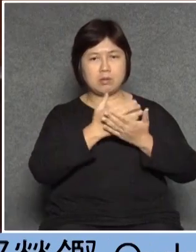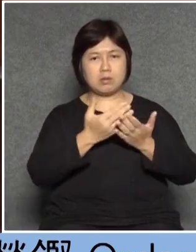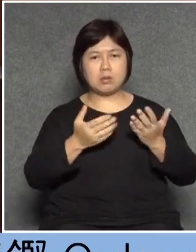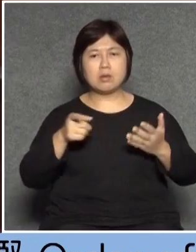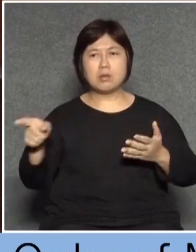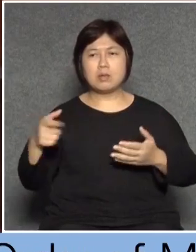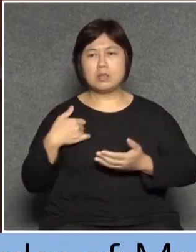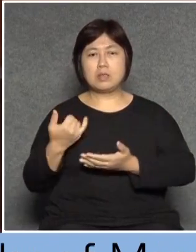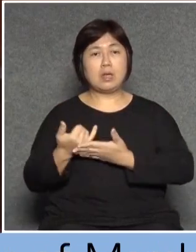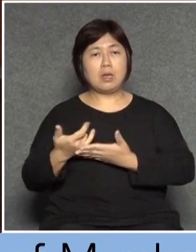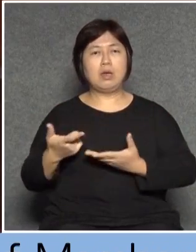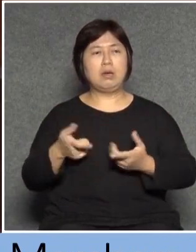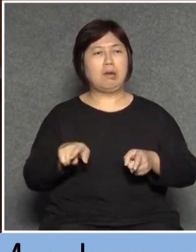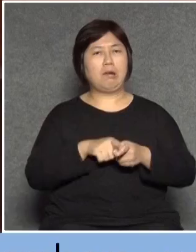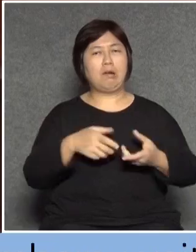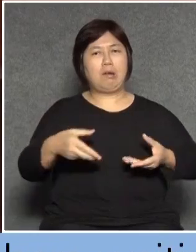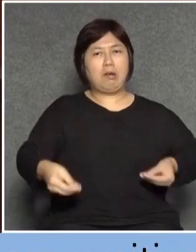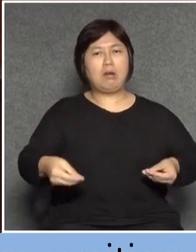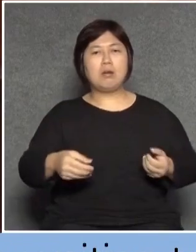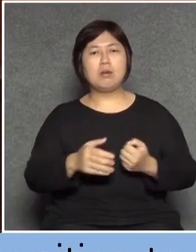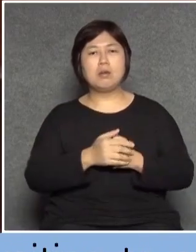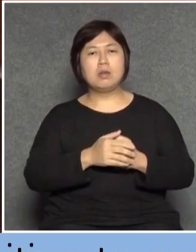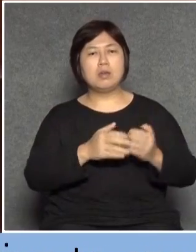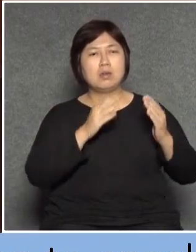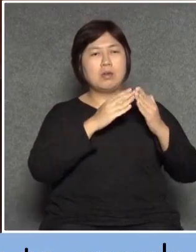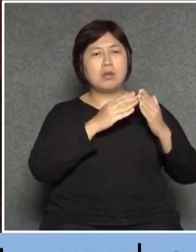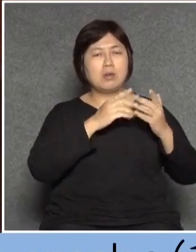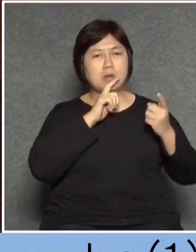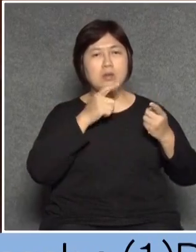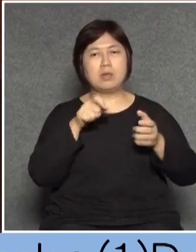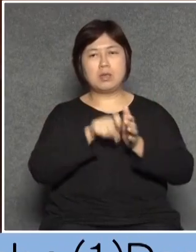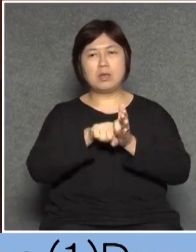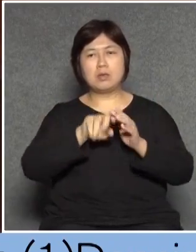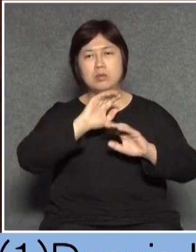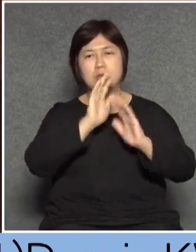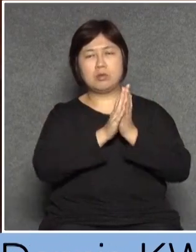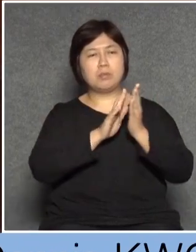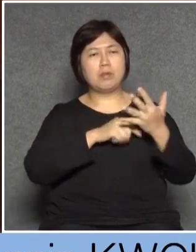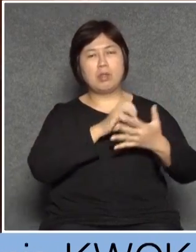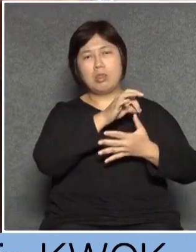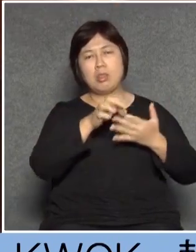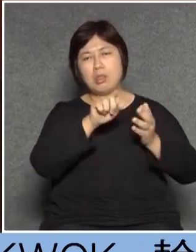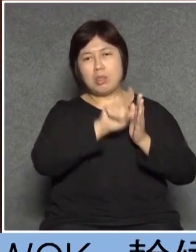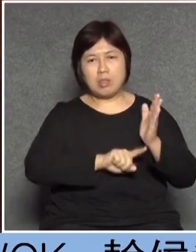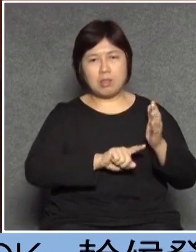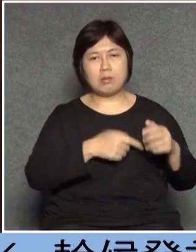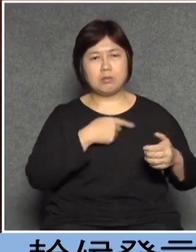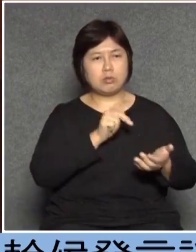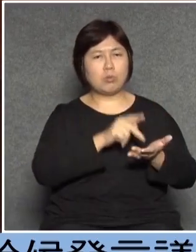瓜就一起瓜，地產瓜、銀行瓜、全體世界一起瓜，高租